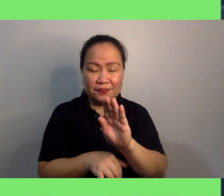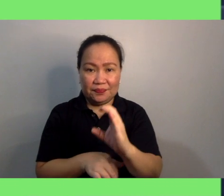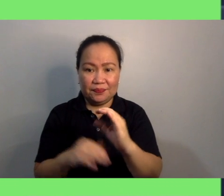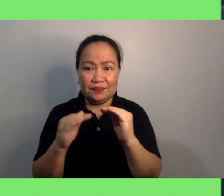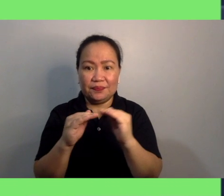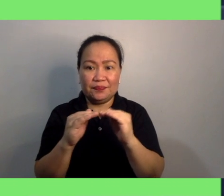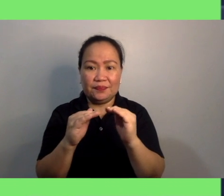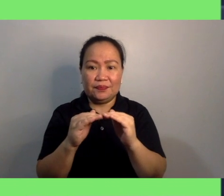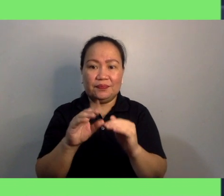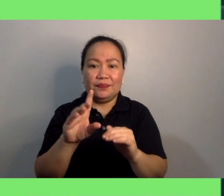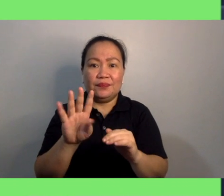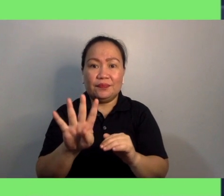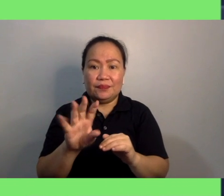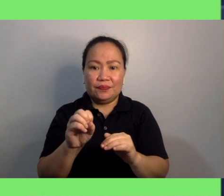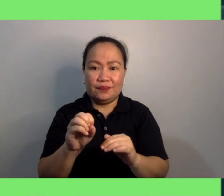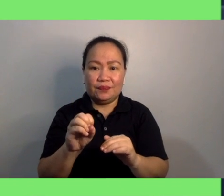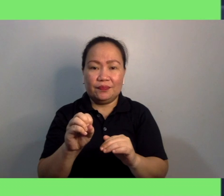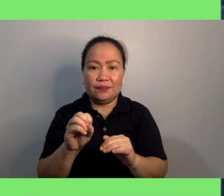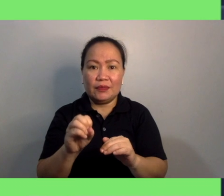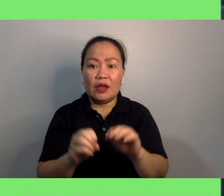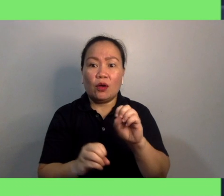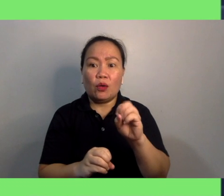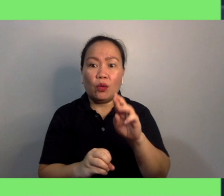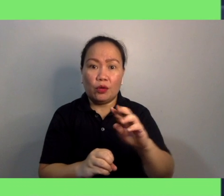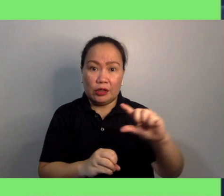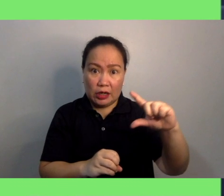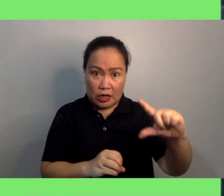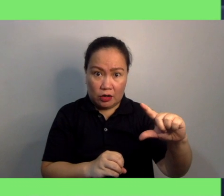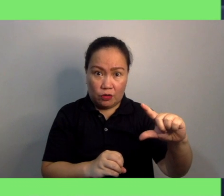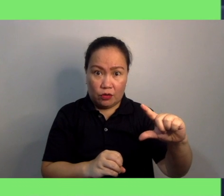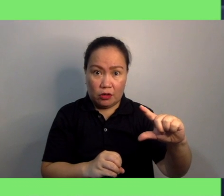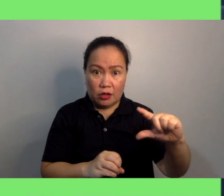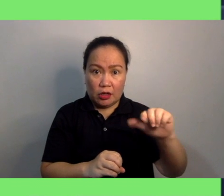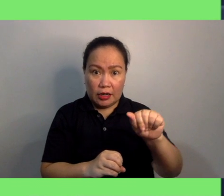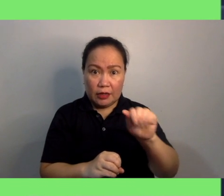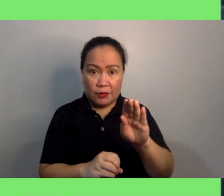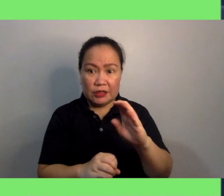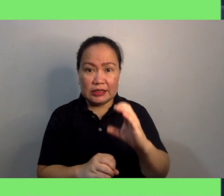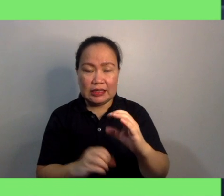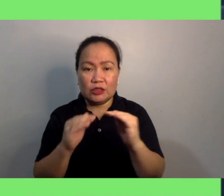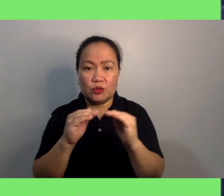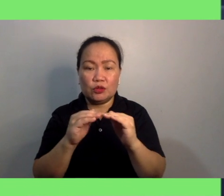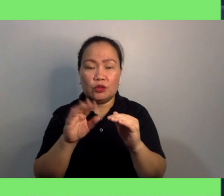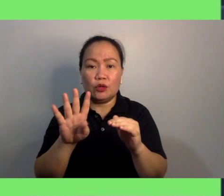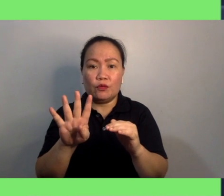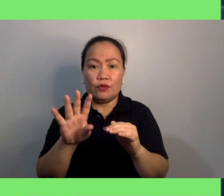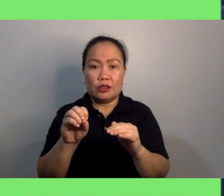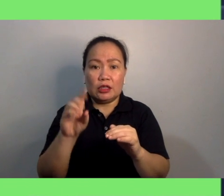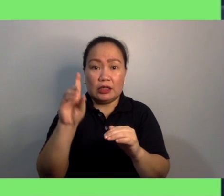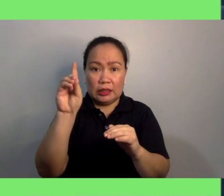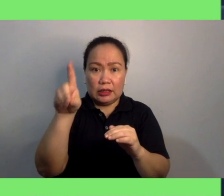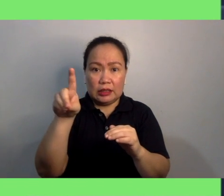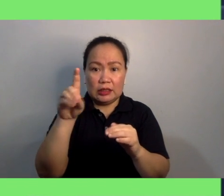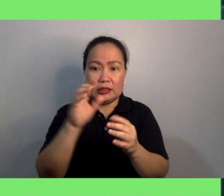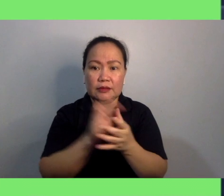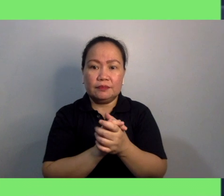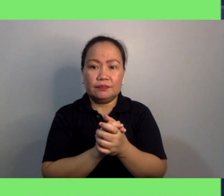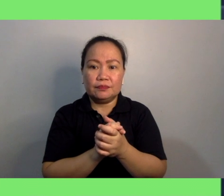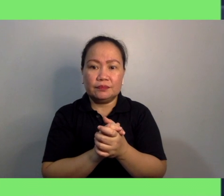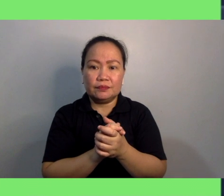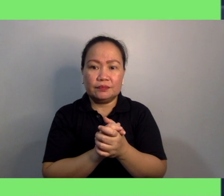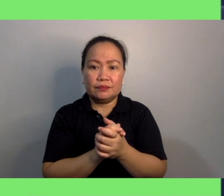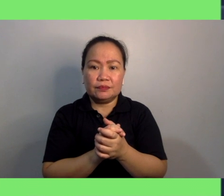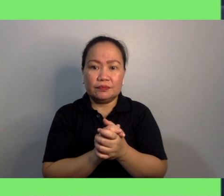40 or angle ABC is equal to 40 degrees. As you can see, bakit dito wala